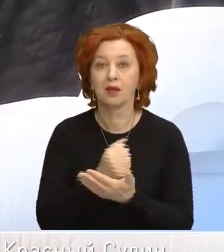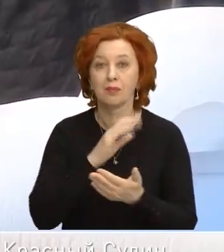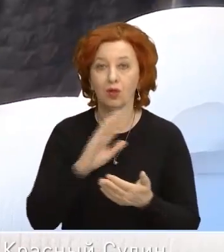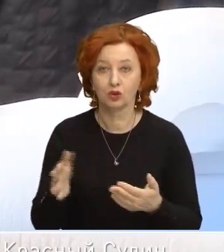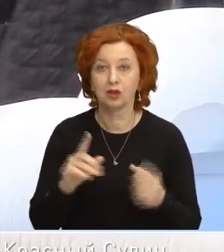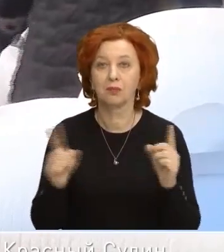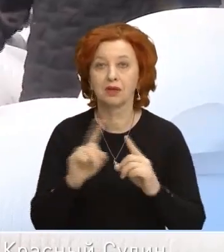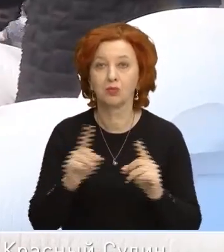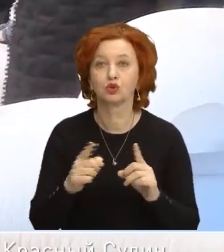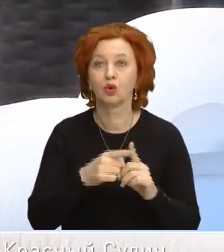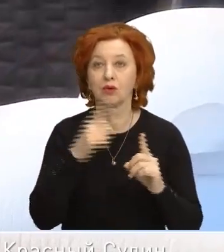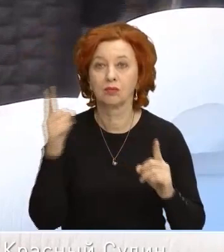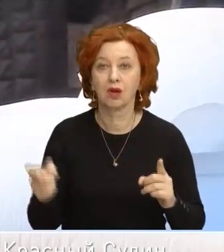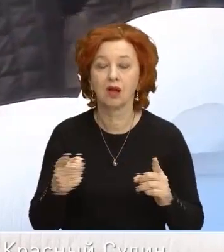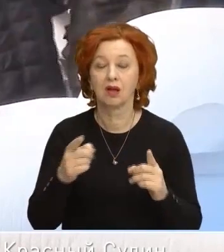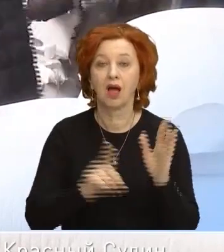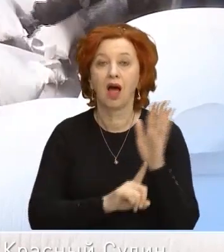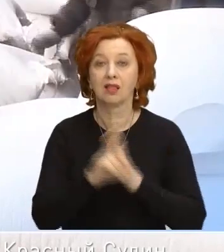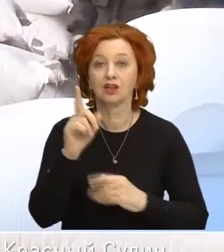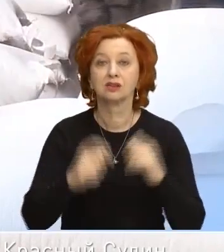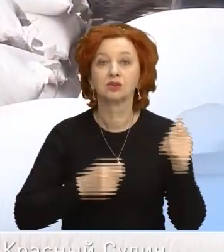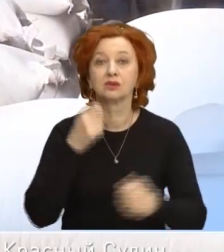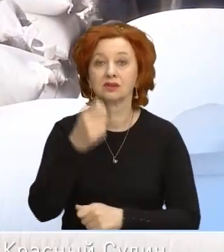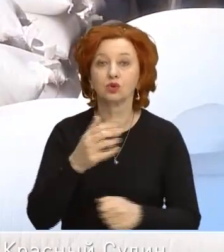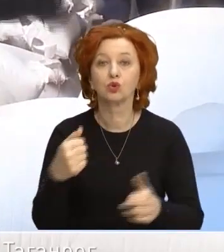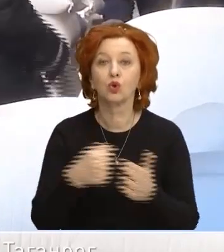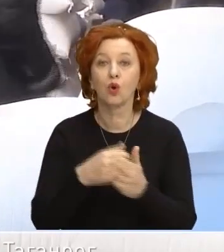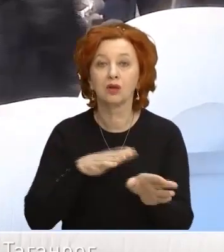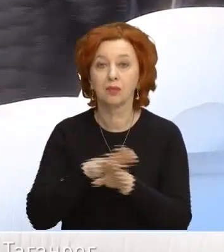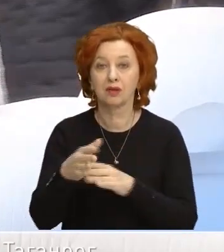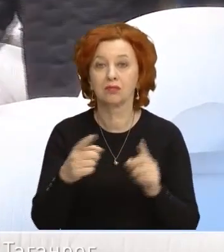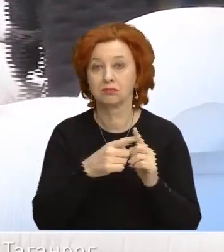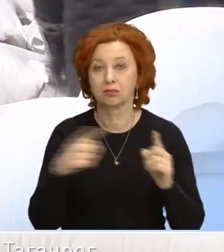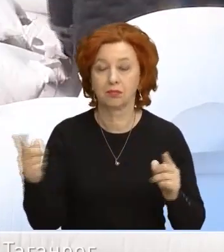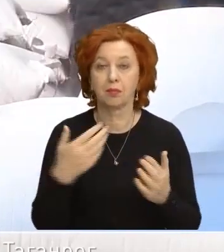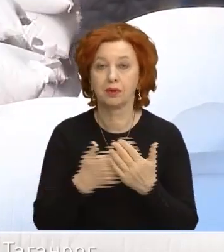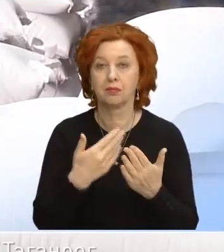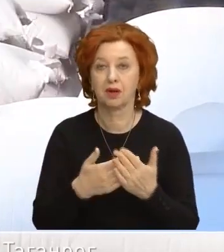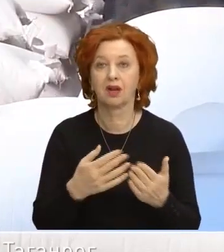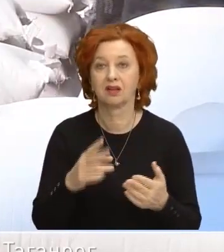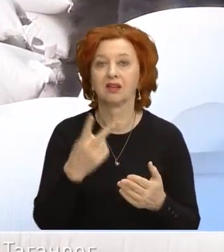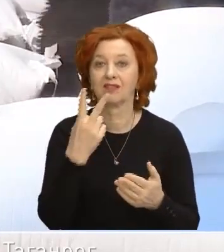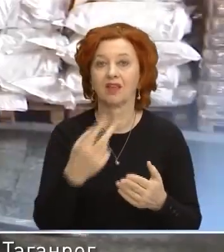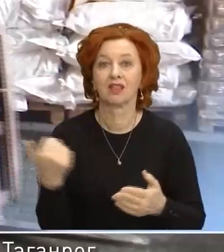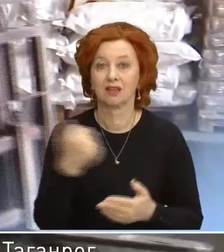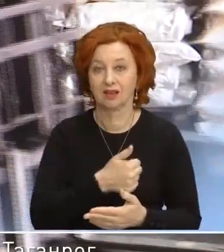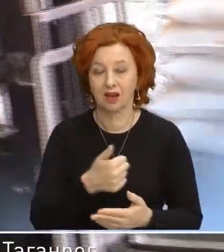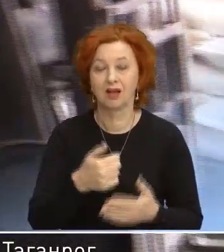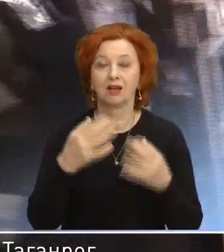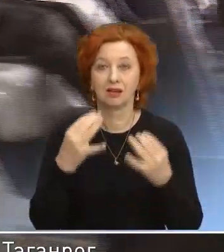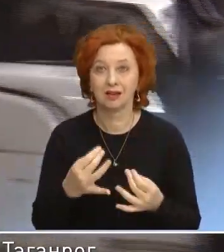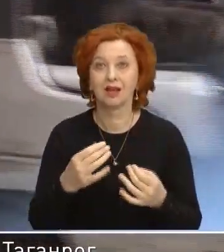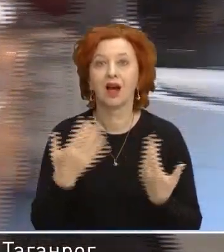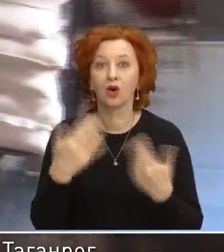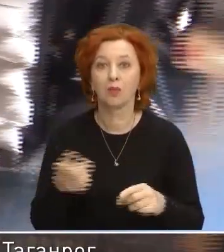потому что от заявки до исполнения контракта происходит около двух недель.